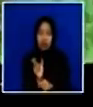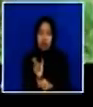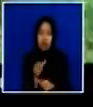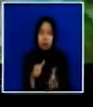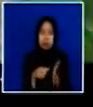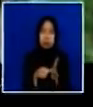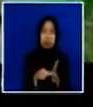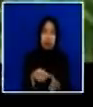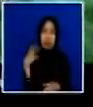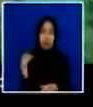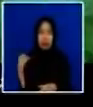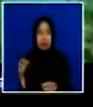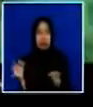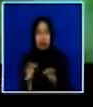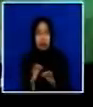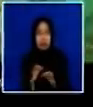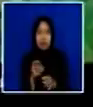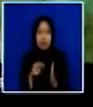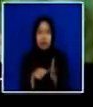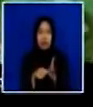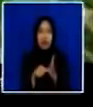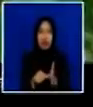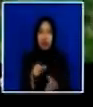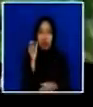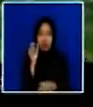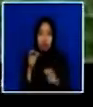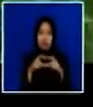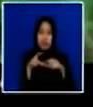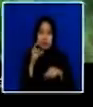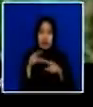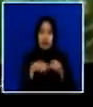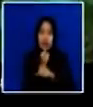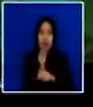petugas terkait membantu memusnahkan sarang tawon tersebut